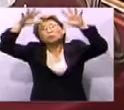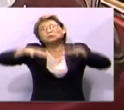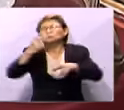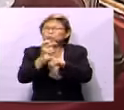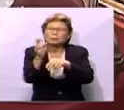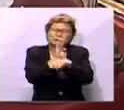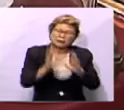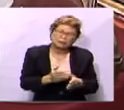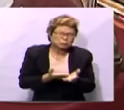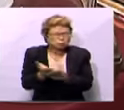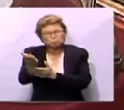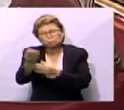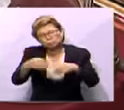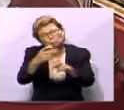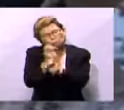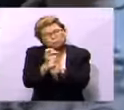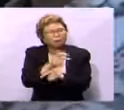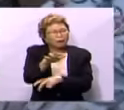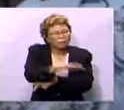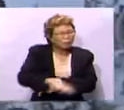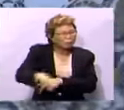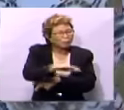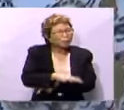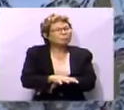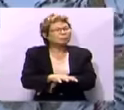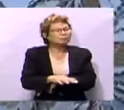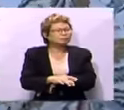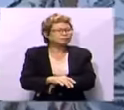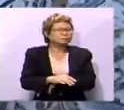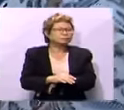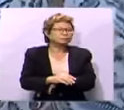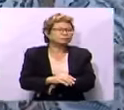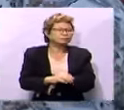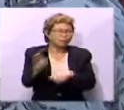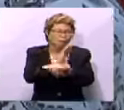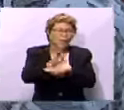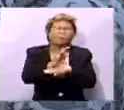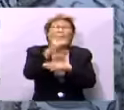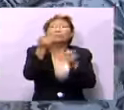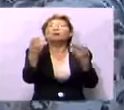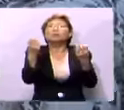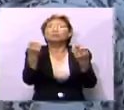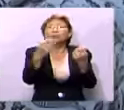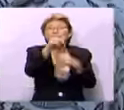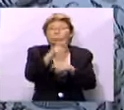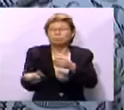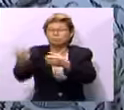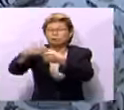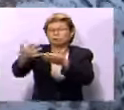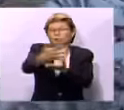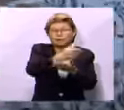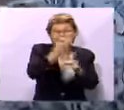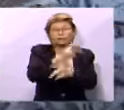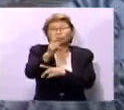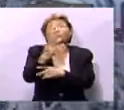untuk meneruskan perniagaan dia lah. Dianggarkan berapa ratus peniaga yang terlibat dalam Collector Speak untuk kali